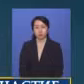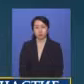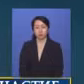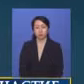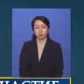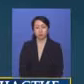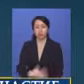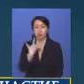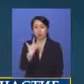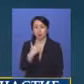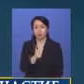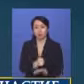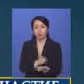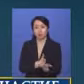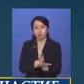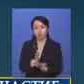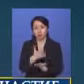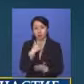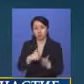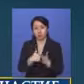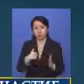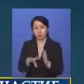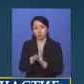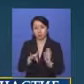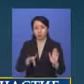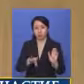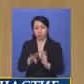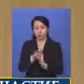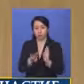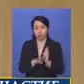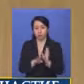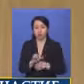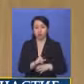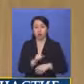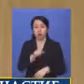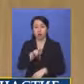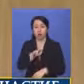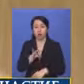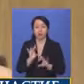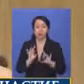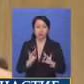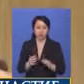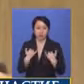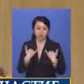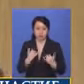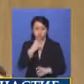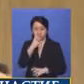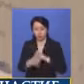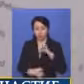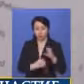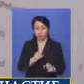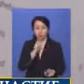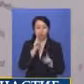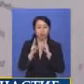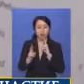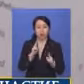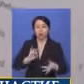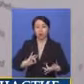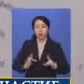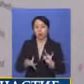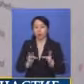О пяти основных направлениях своей предвыборной программы представители партии «Адал» рассказали сегодня на международной конференции в режиме